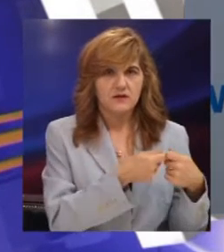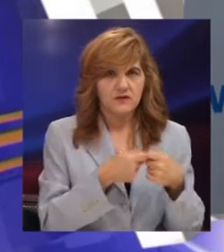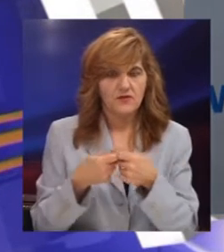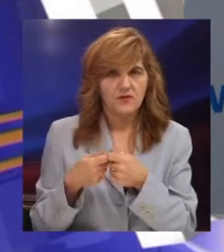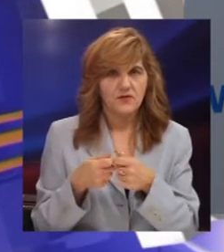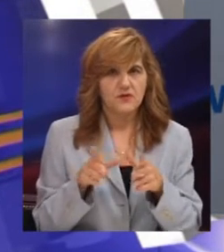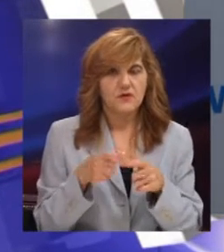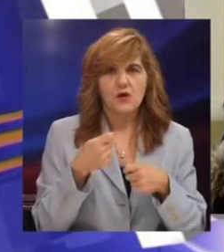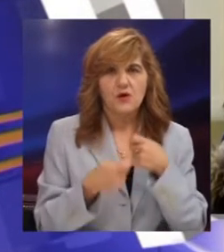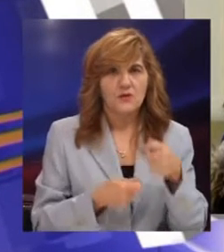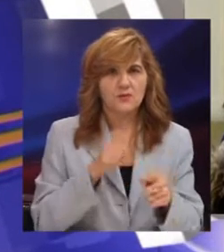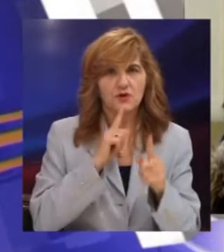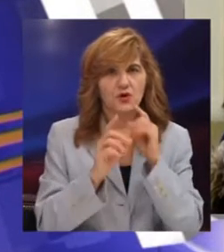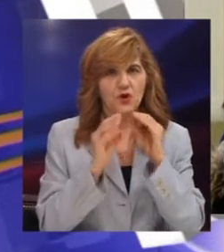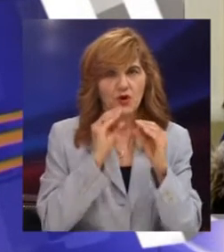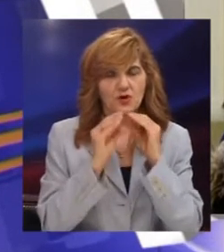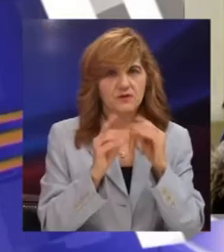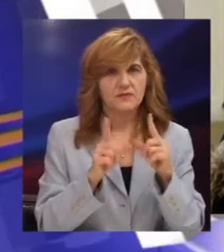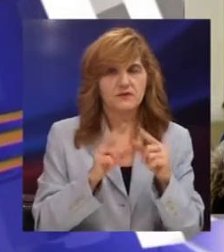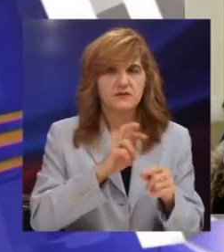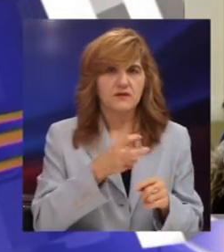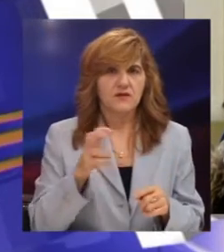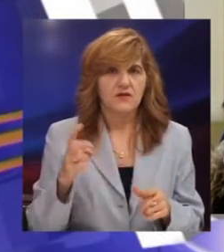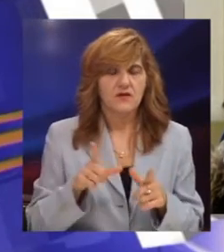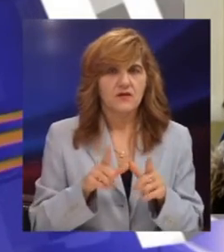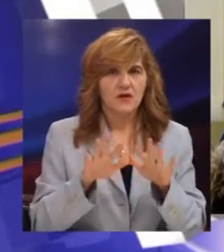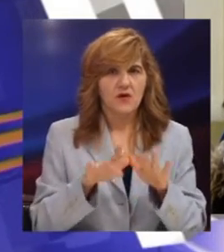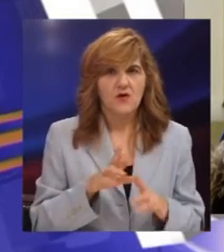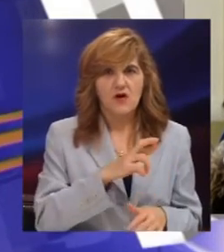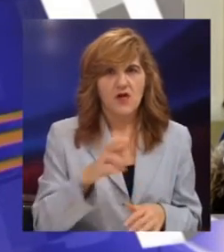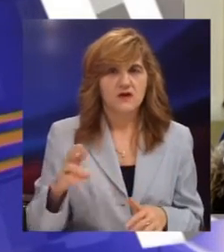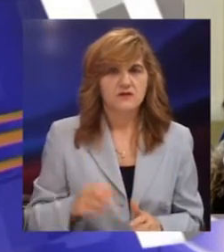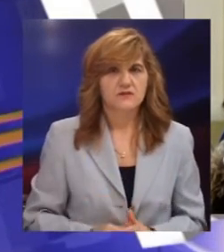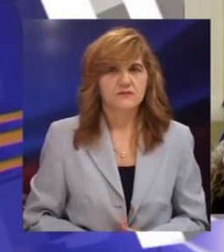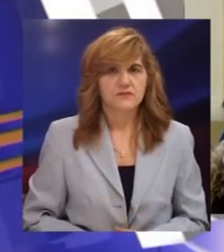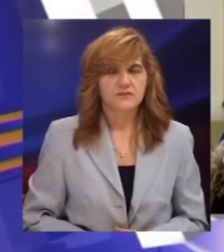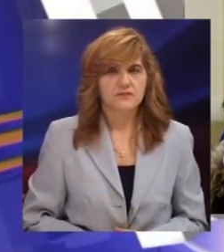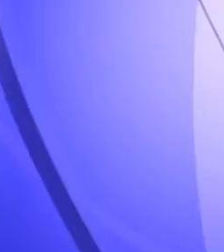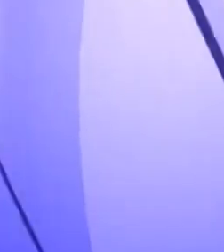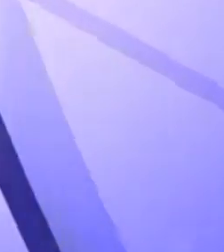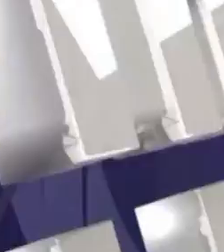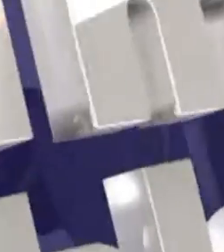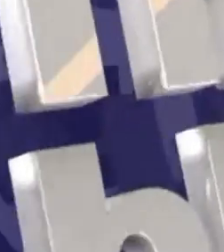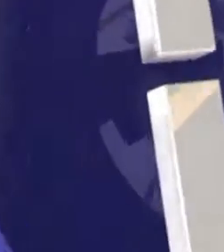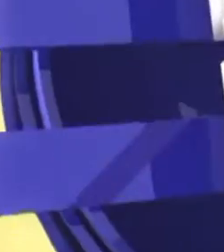treninge na temu poslovne komunikacije, projektnog menadžmenta i online marketinga.